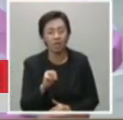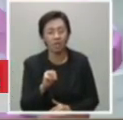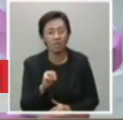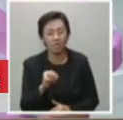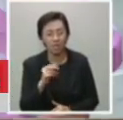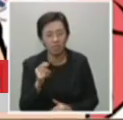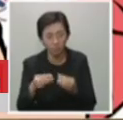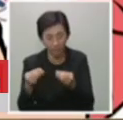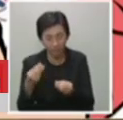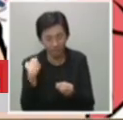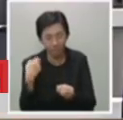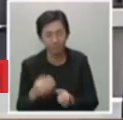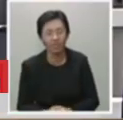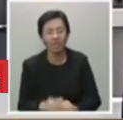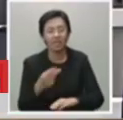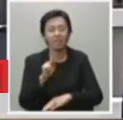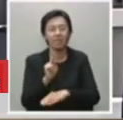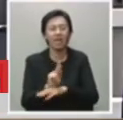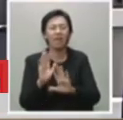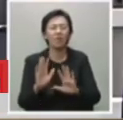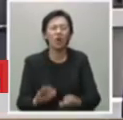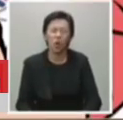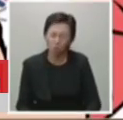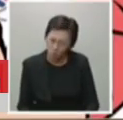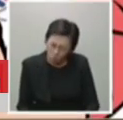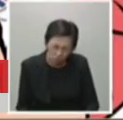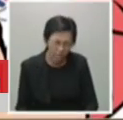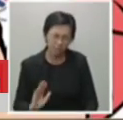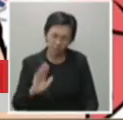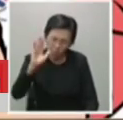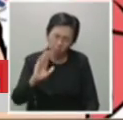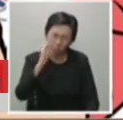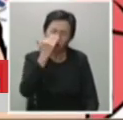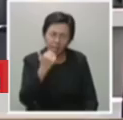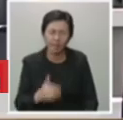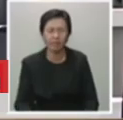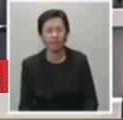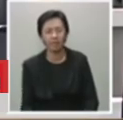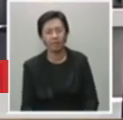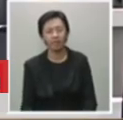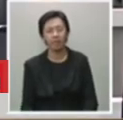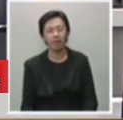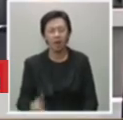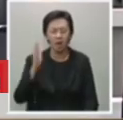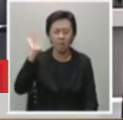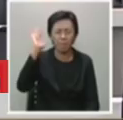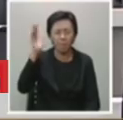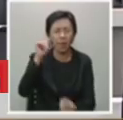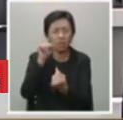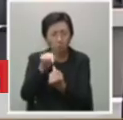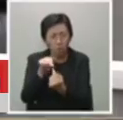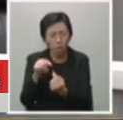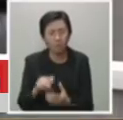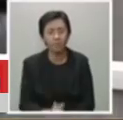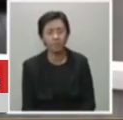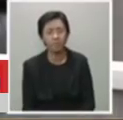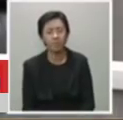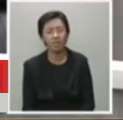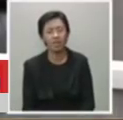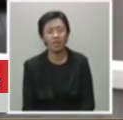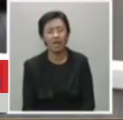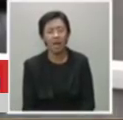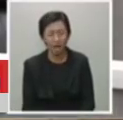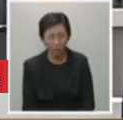ภาพต่อไปครับ ท่านประธานครับ โอ้ยพอจะมาคุณนี่ก็ประท้วงจัง ด้วยความจำเป็นท่านอภิปรายอยู่ในเนื้อหาสาระ น้ำขิงสักถ้วย